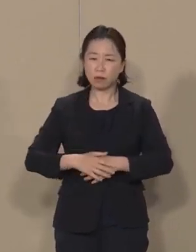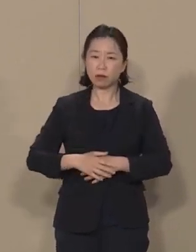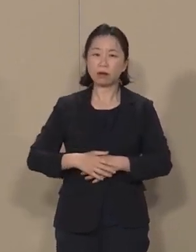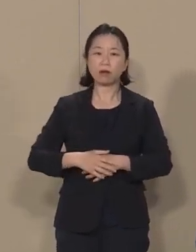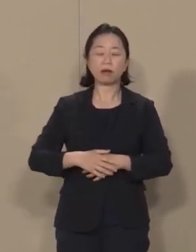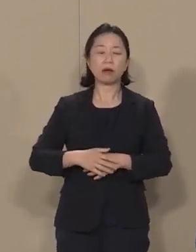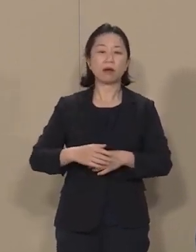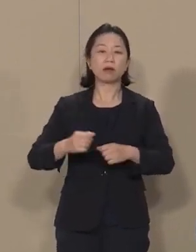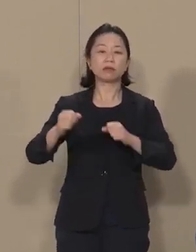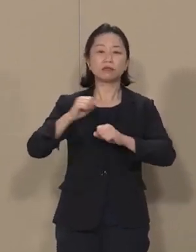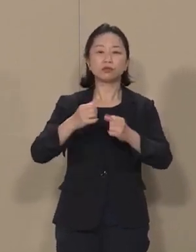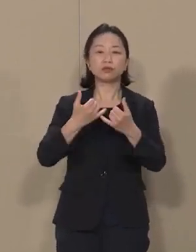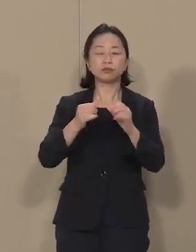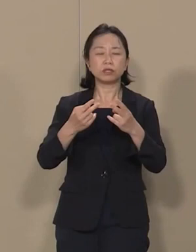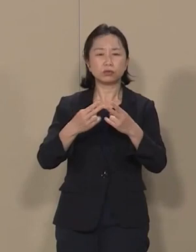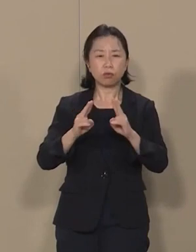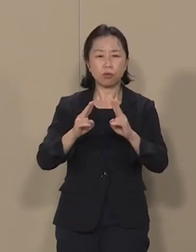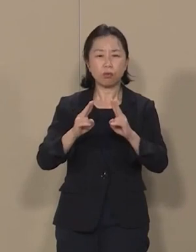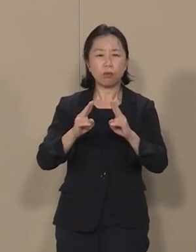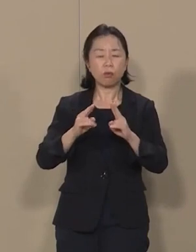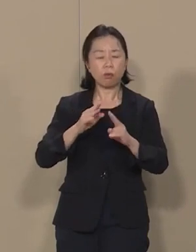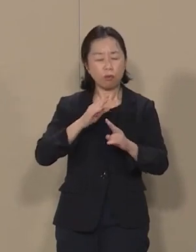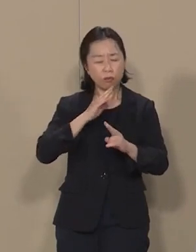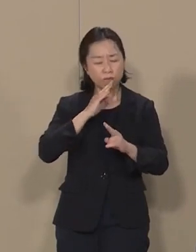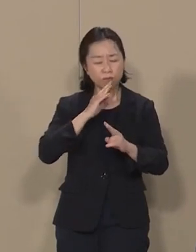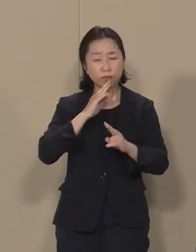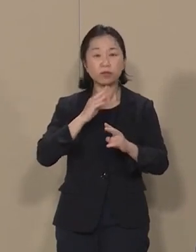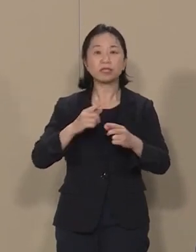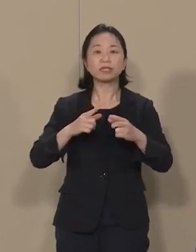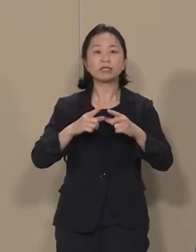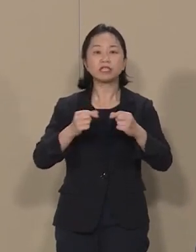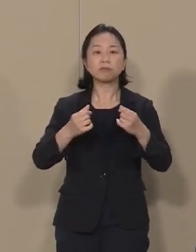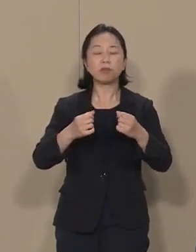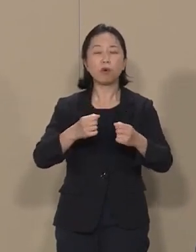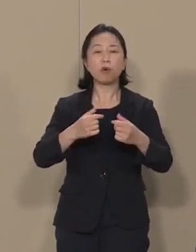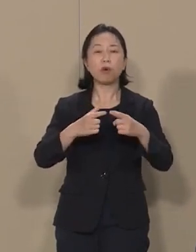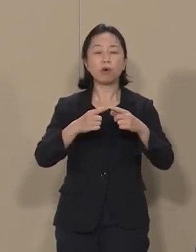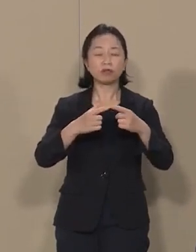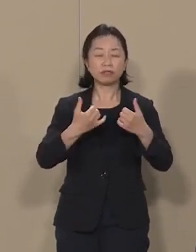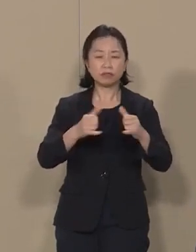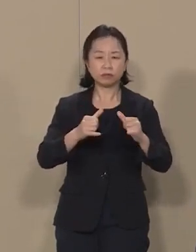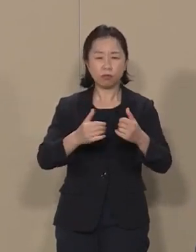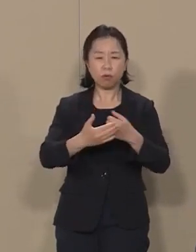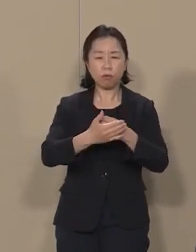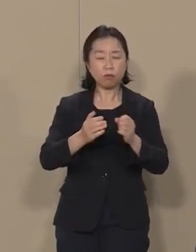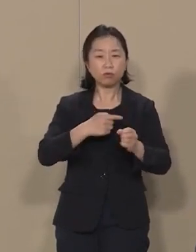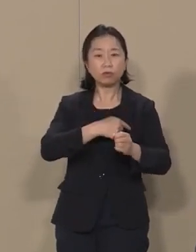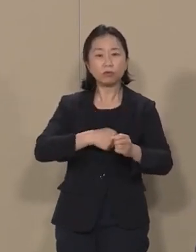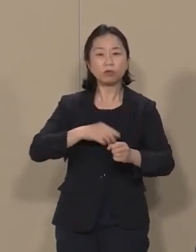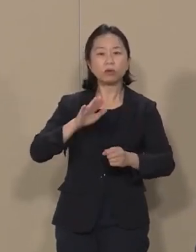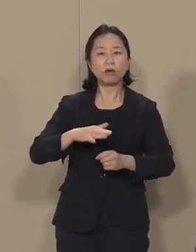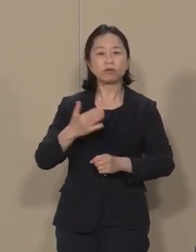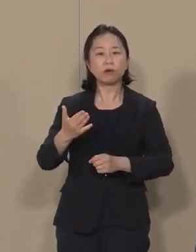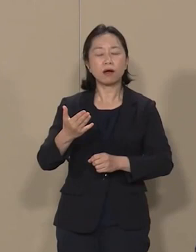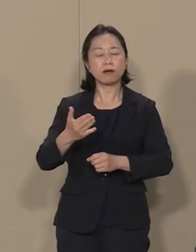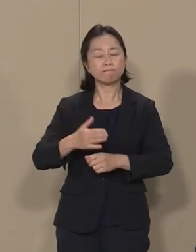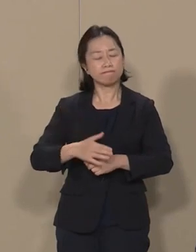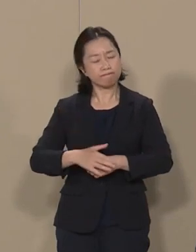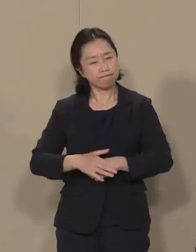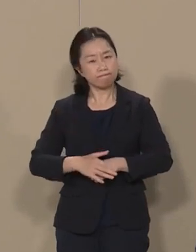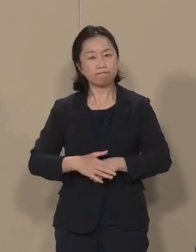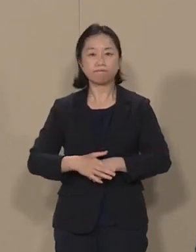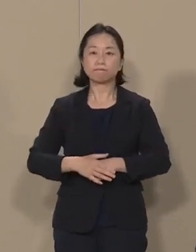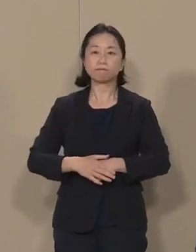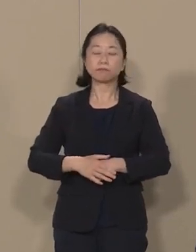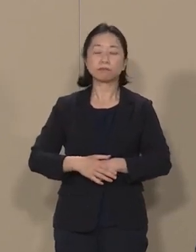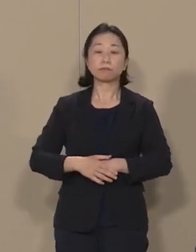本当に自民党にあるのかどうか私は怒りさえ湧いてまいります神道国森